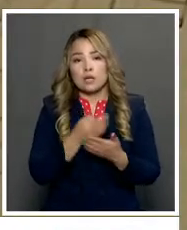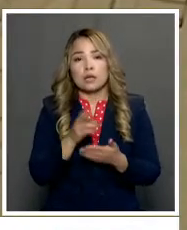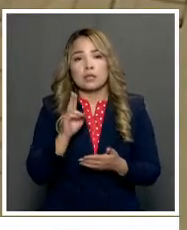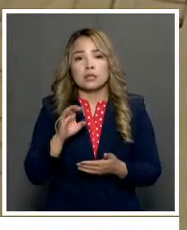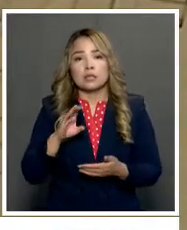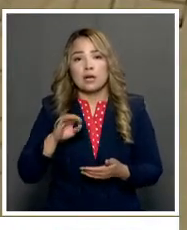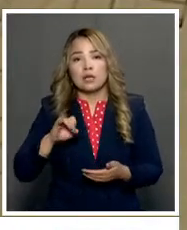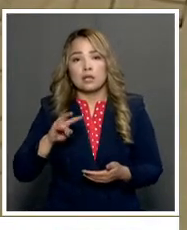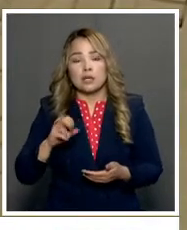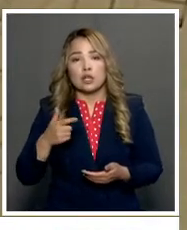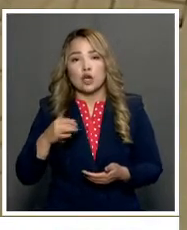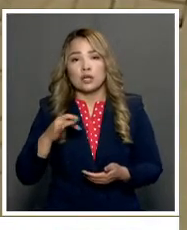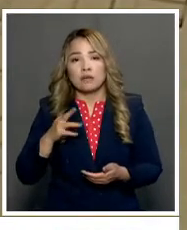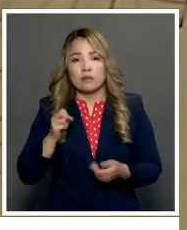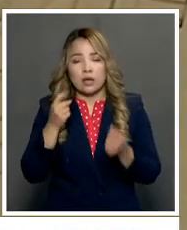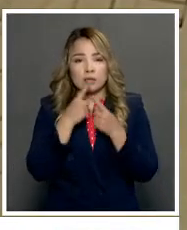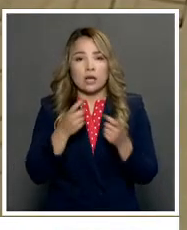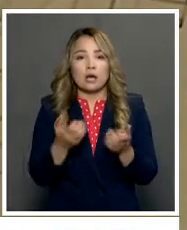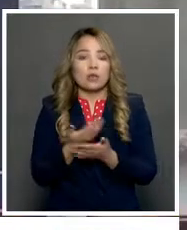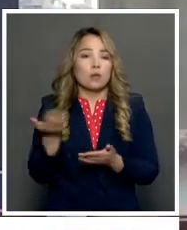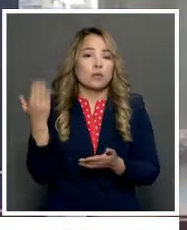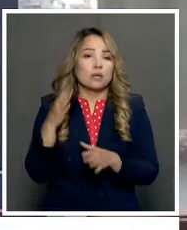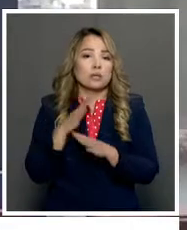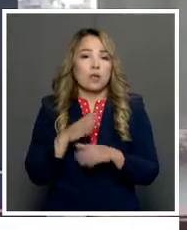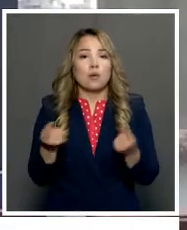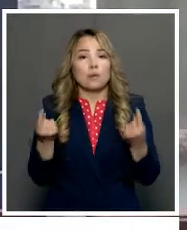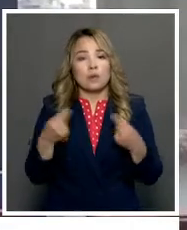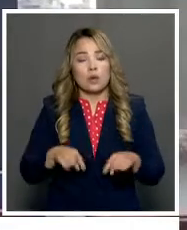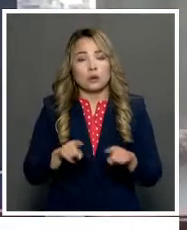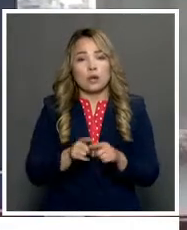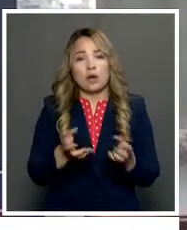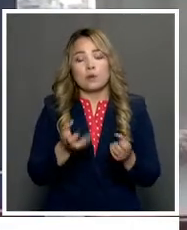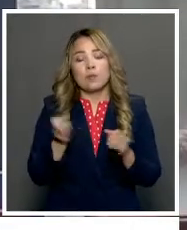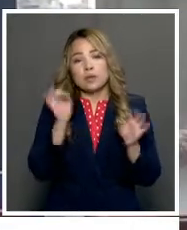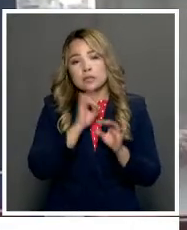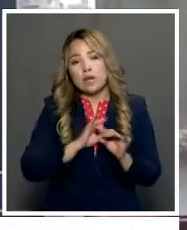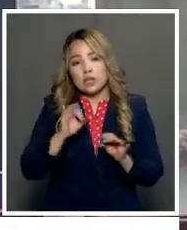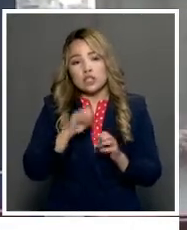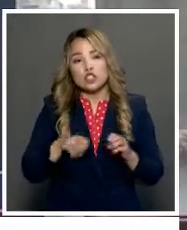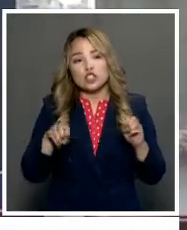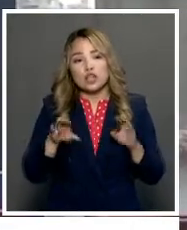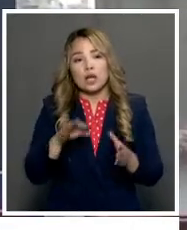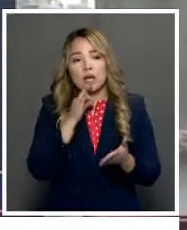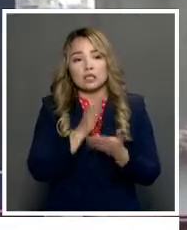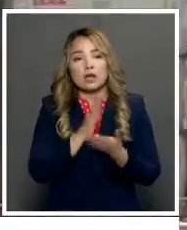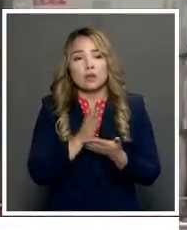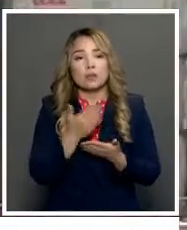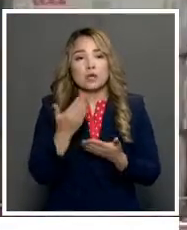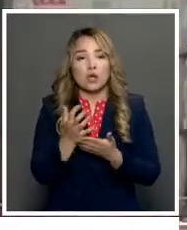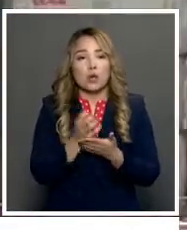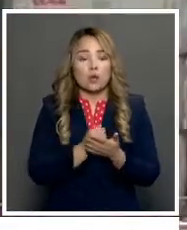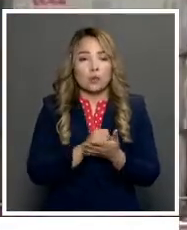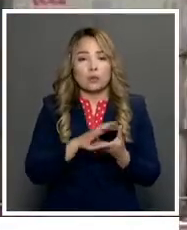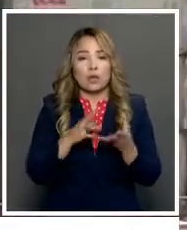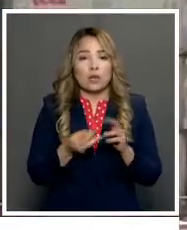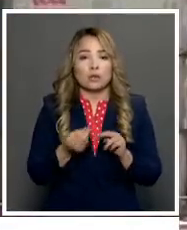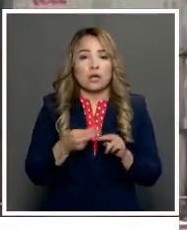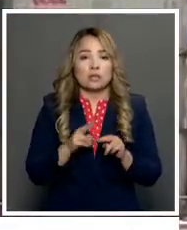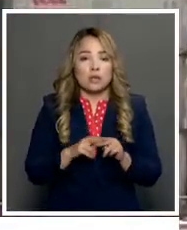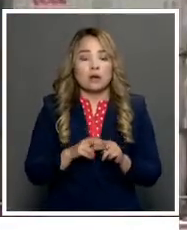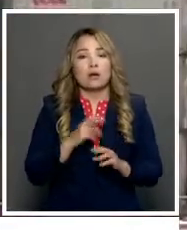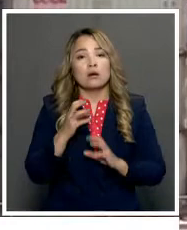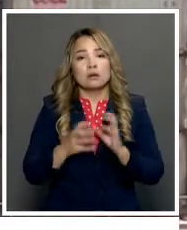Кристалина Георгиева мәлімдеді. Бұл бұрын соңды болмаған дағдарыс кезінде қабылданған тарихи шешім, дейді Георгиева. Қордың болжамынша, биыл